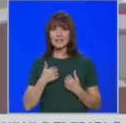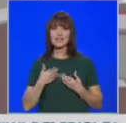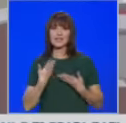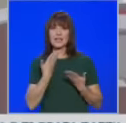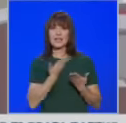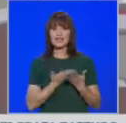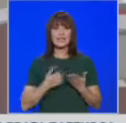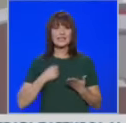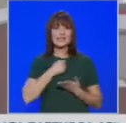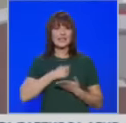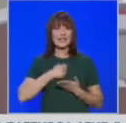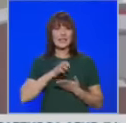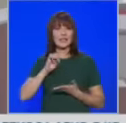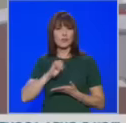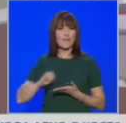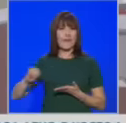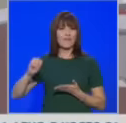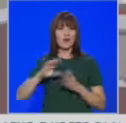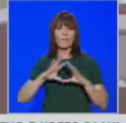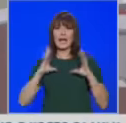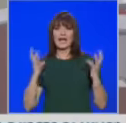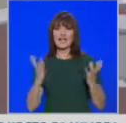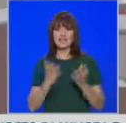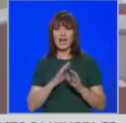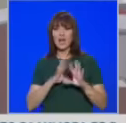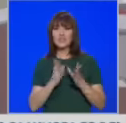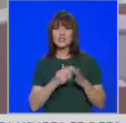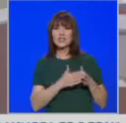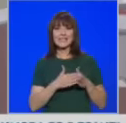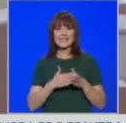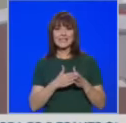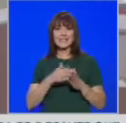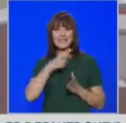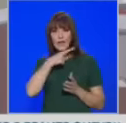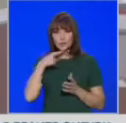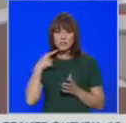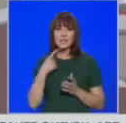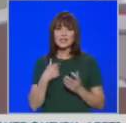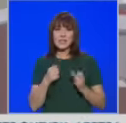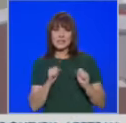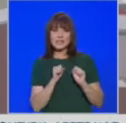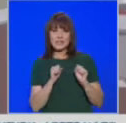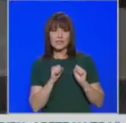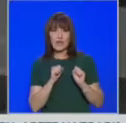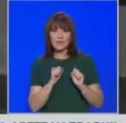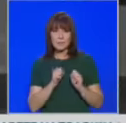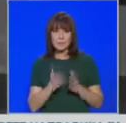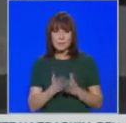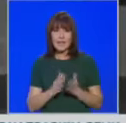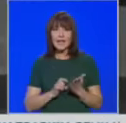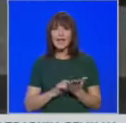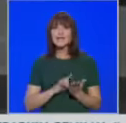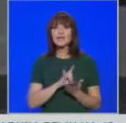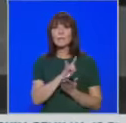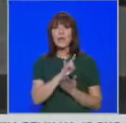страданието към Европа и към целия свят. Всички съседи на Русия са застрашени, ако Украина не надделее.